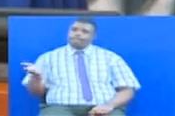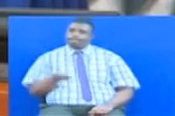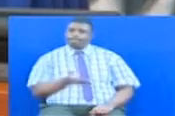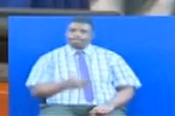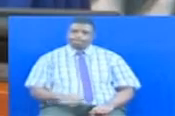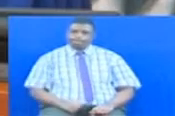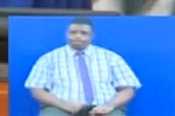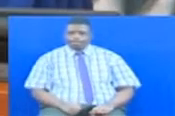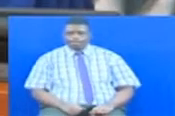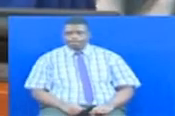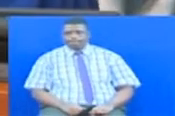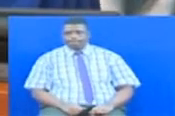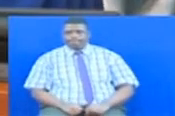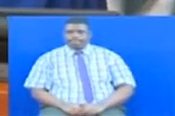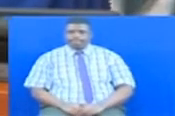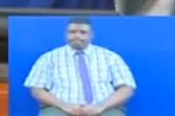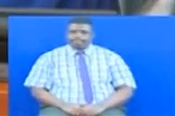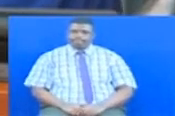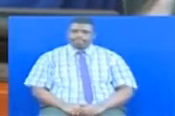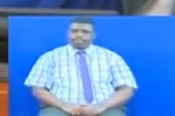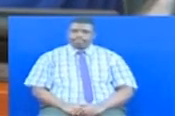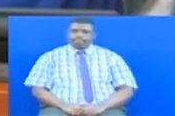Mheshimiwa Selemani Jafo ajiandae.